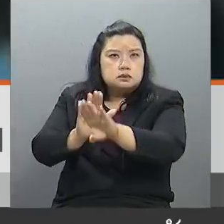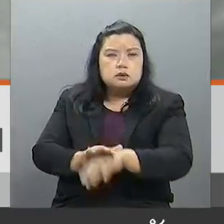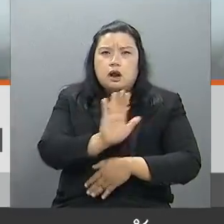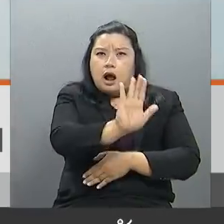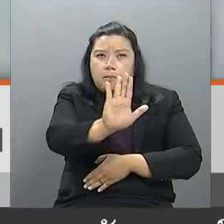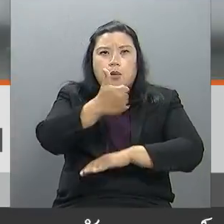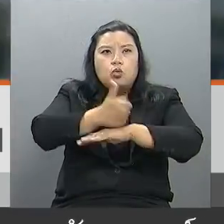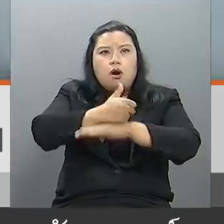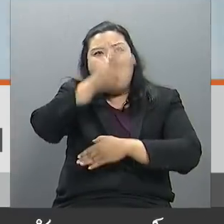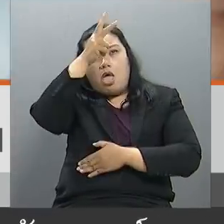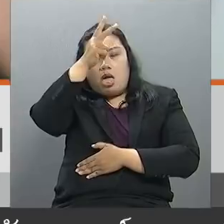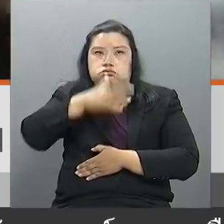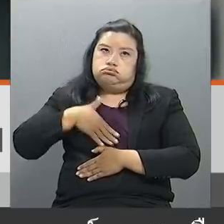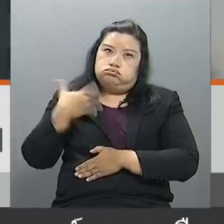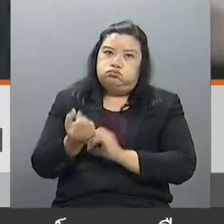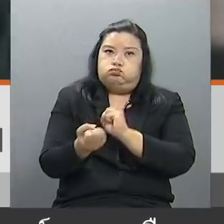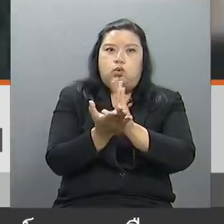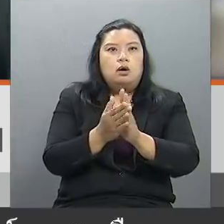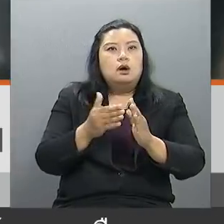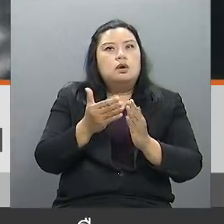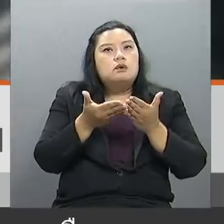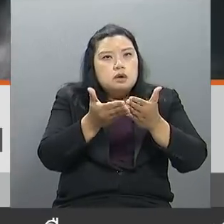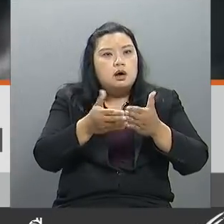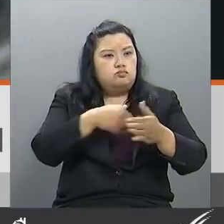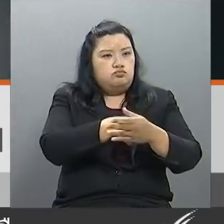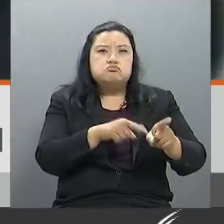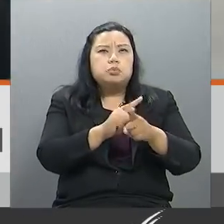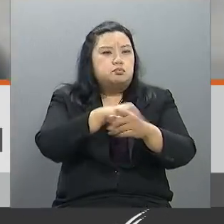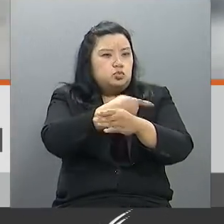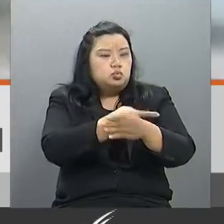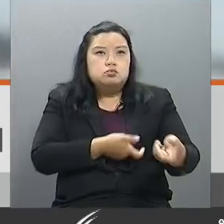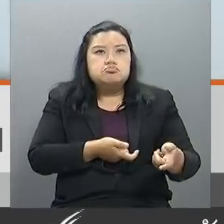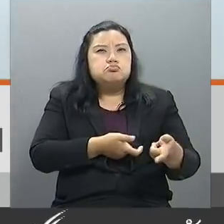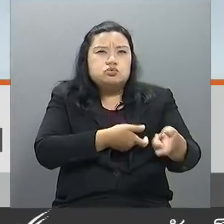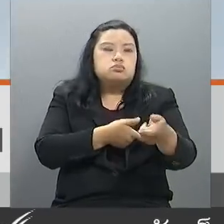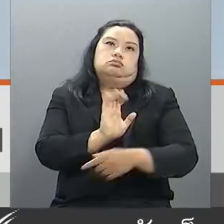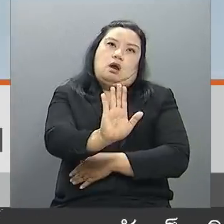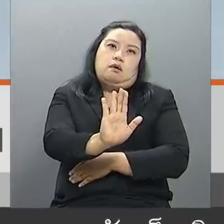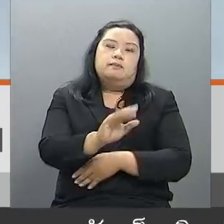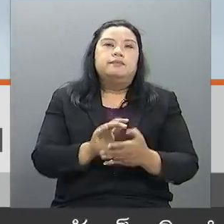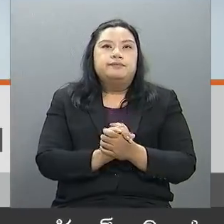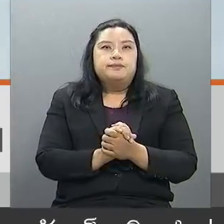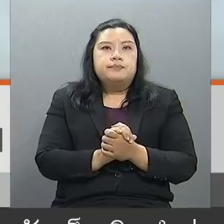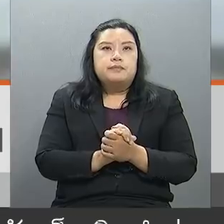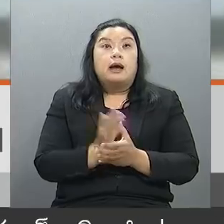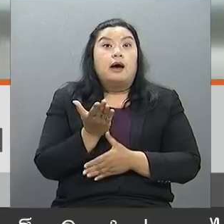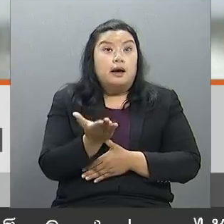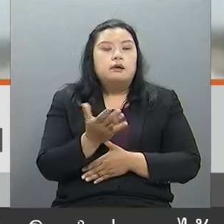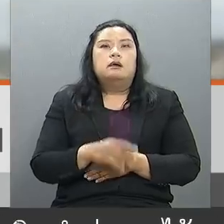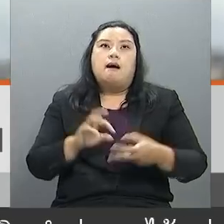ความรุนแรงกับชาวประมงพื้นบ้านโดยเจ้าหน้าที่ระดับสูงที่ลงพื้นที่อ่าวบ้านดอนเพื่อติดตามปัญหาก่อนหน้